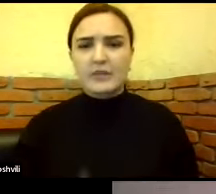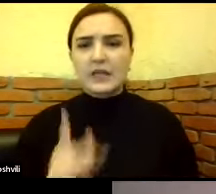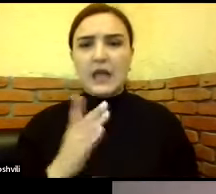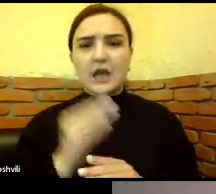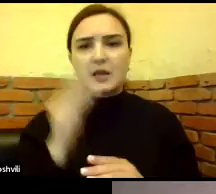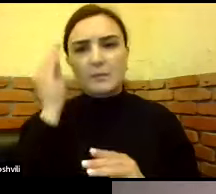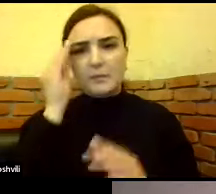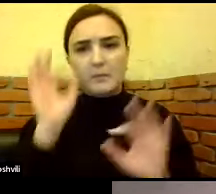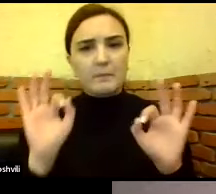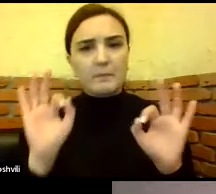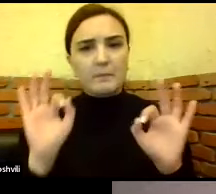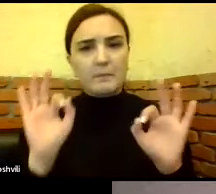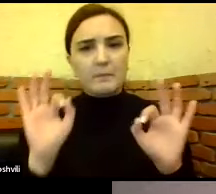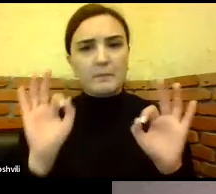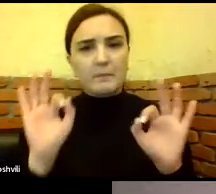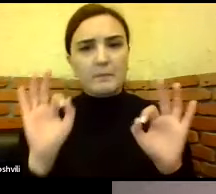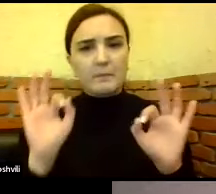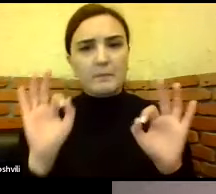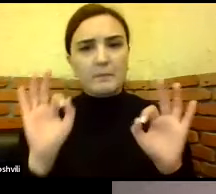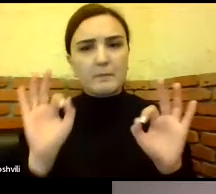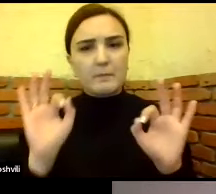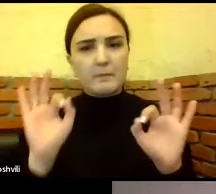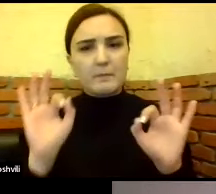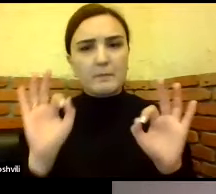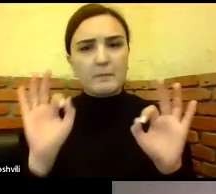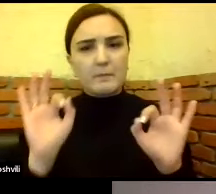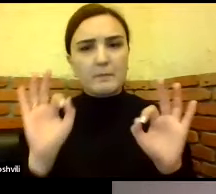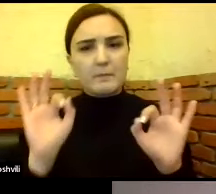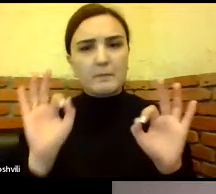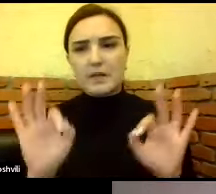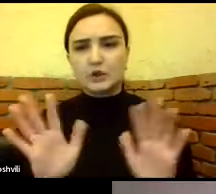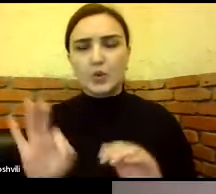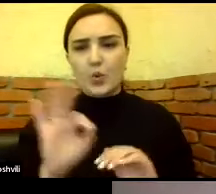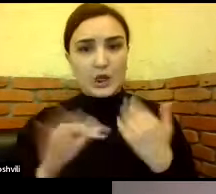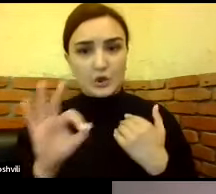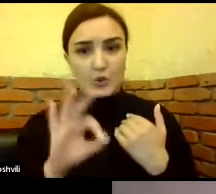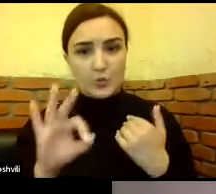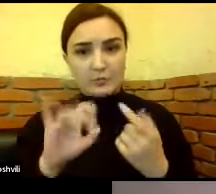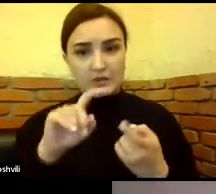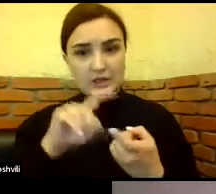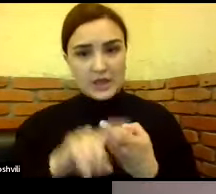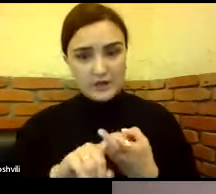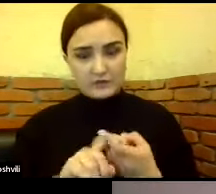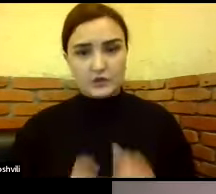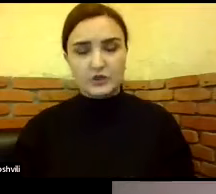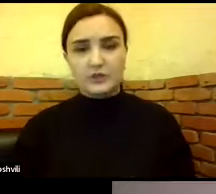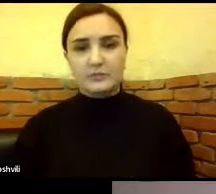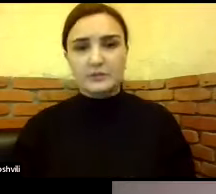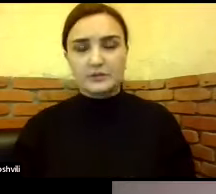ადამიანების ურთიერთობებთან დაკავშირებით. რაზეც იტყოდი, რომ ძალიან დიდი სისულელეა.